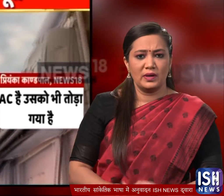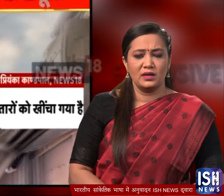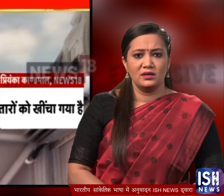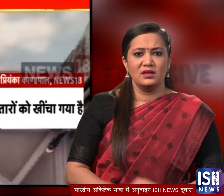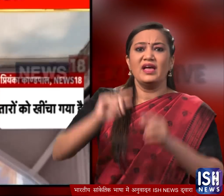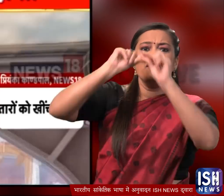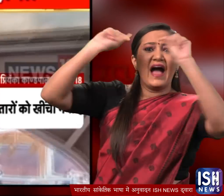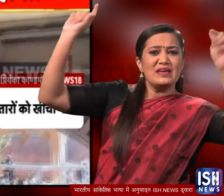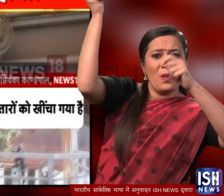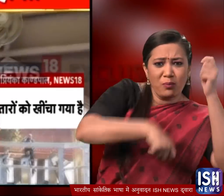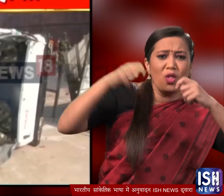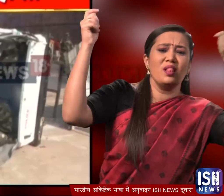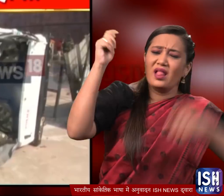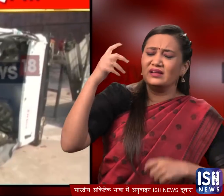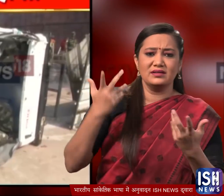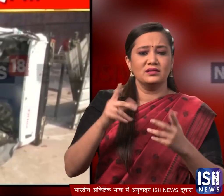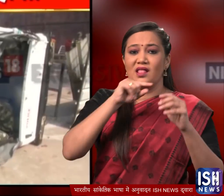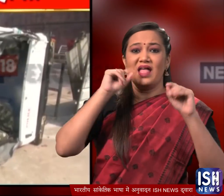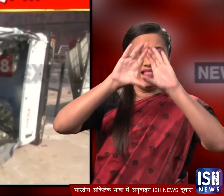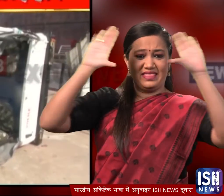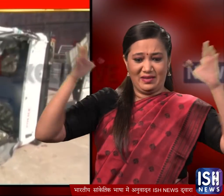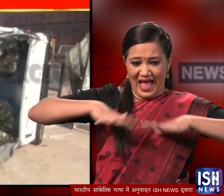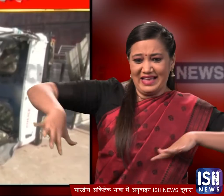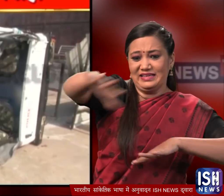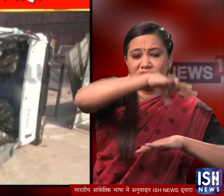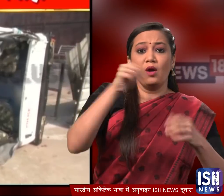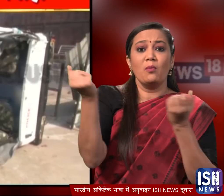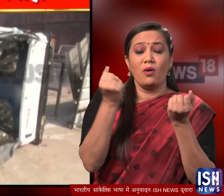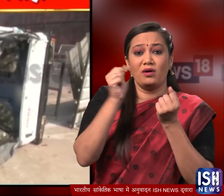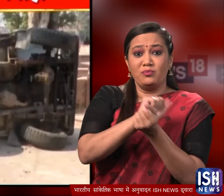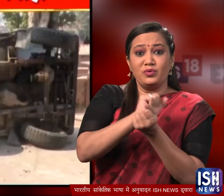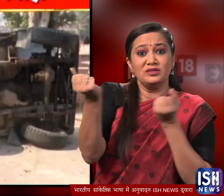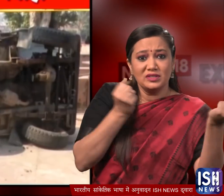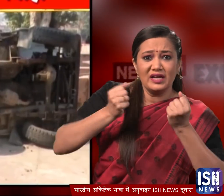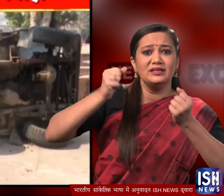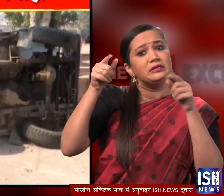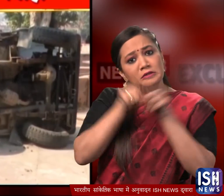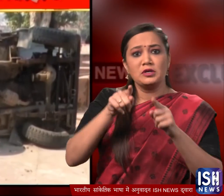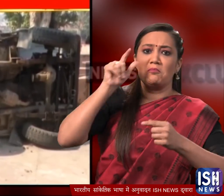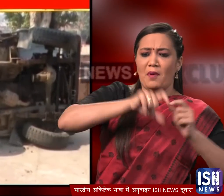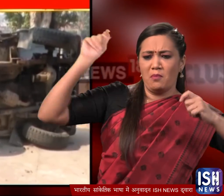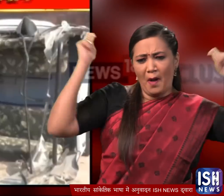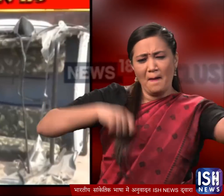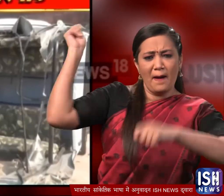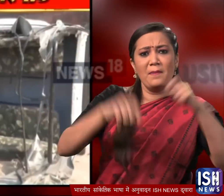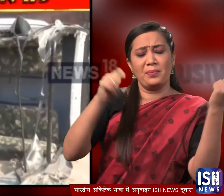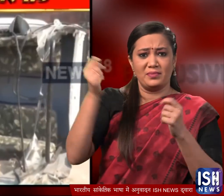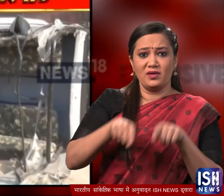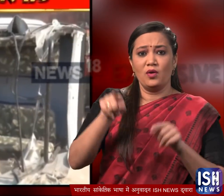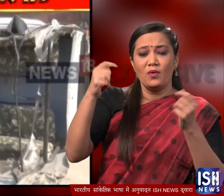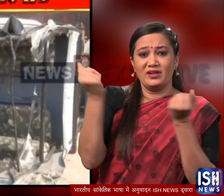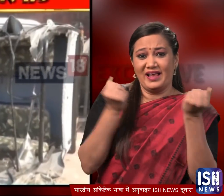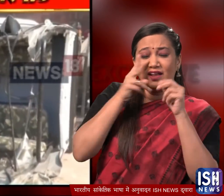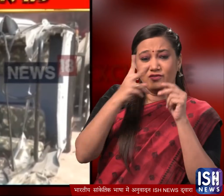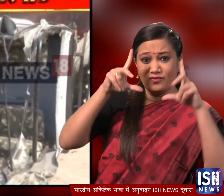है, तारों को खींचा गया है। लाल किला परिसर में पुलिस की जो गाड़ियां खड़ी थीं, उन्हें भी उपद्रवियों ने निशाना बनाया। वहां से सामने